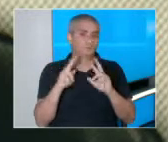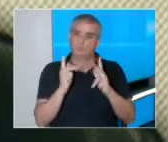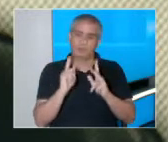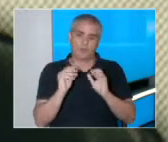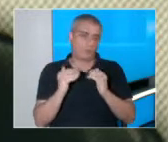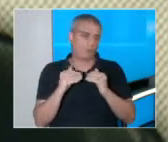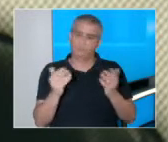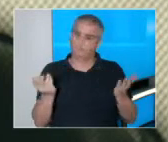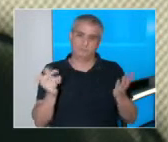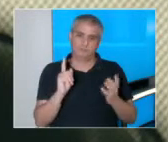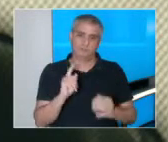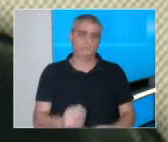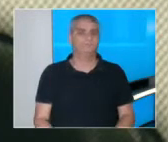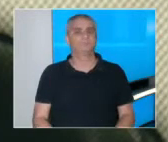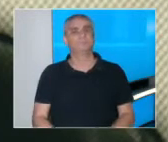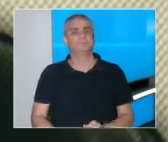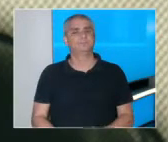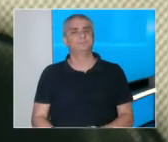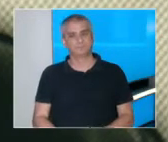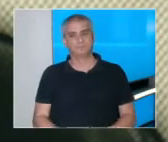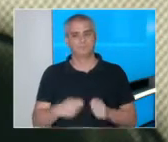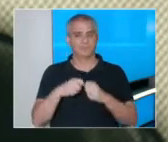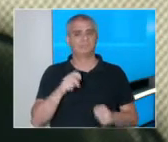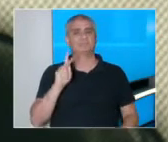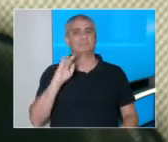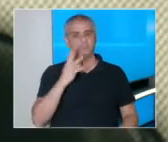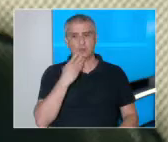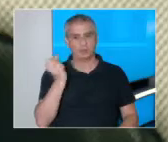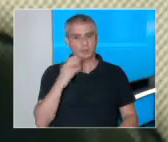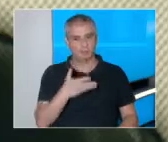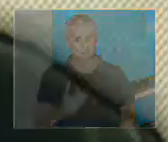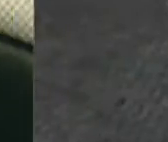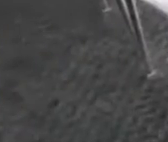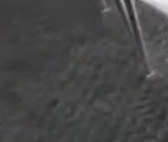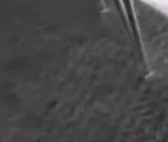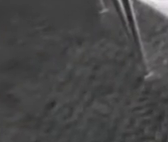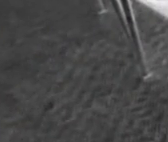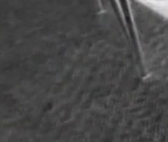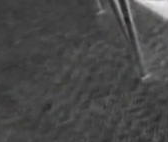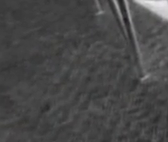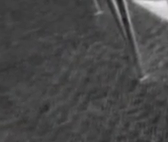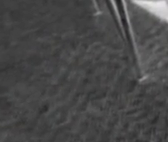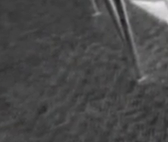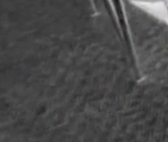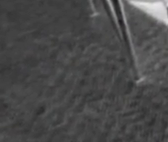לא מרוסנת, וזה לא מרוסן. כן. חבר הכנסת יואב קיש, תודה רבה שבאת אלינו. תודה רבה.